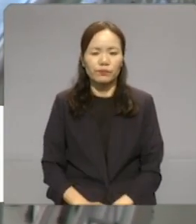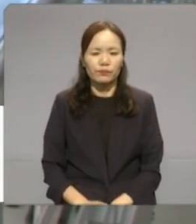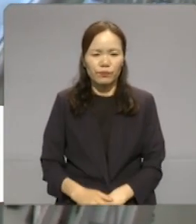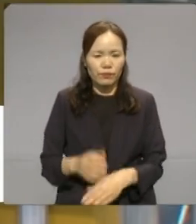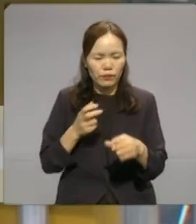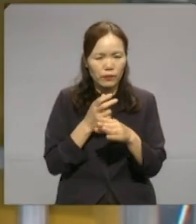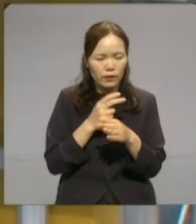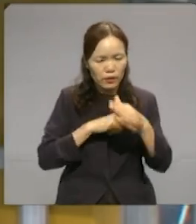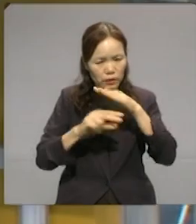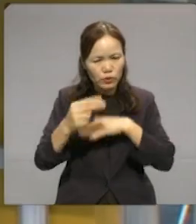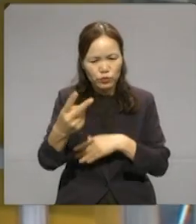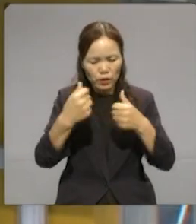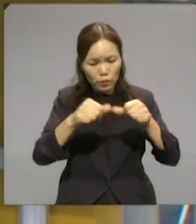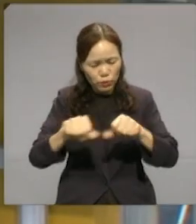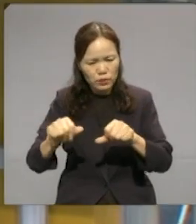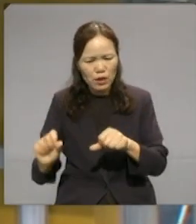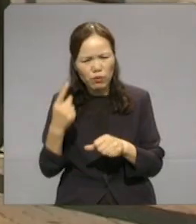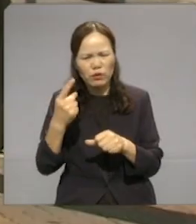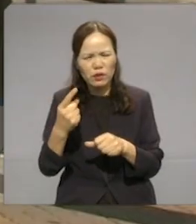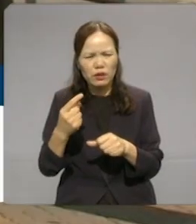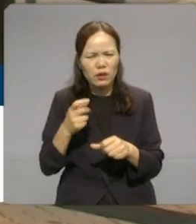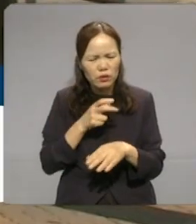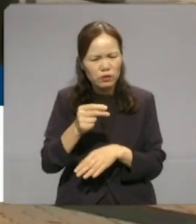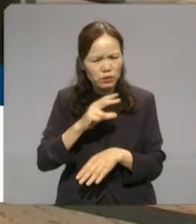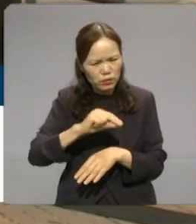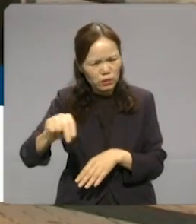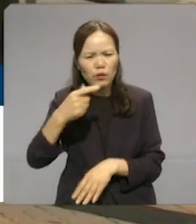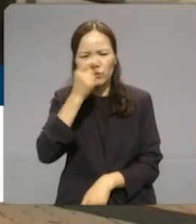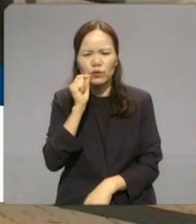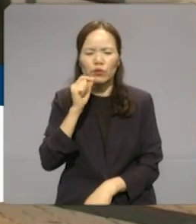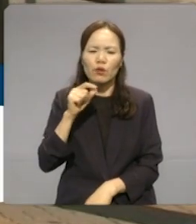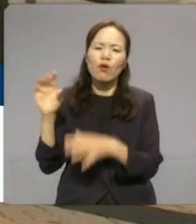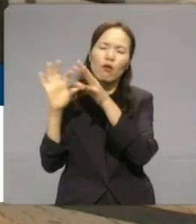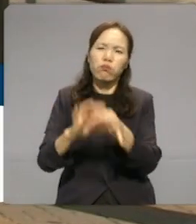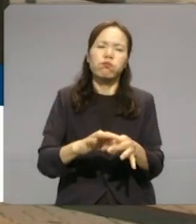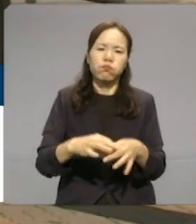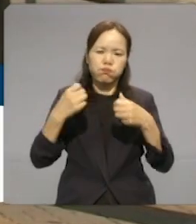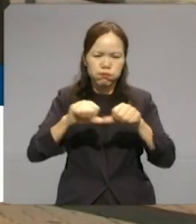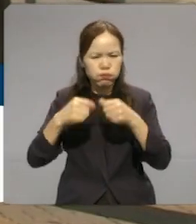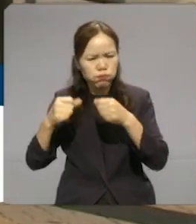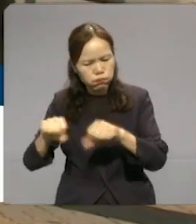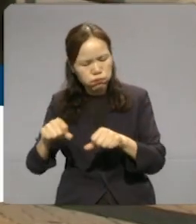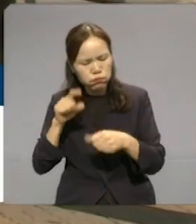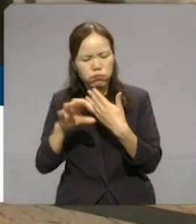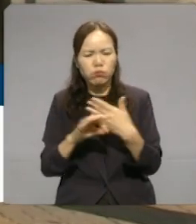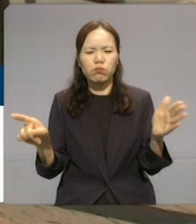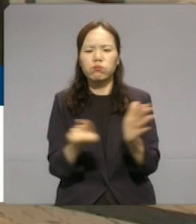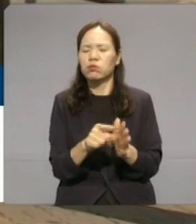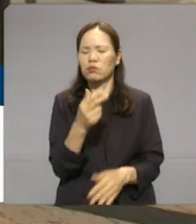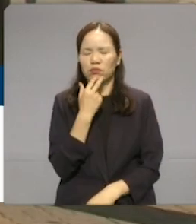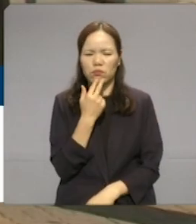편성 여력이 부족해졌습니다. 이런 식으로 계속 자주 고장이 난다면은 좀 믿음이 안